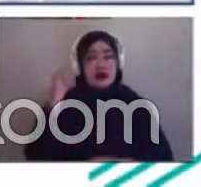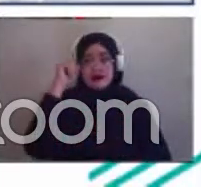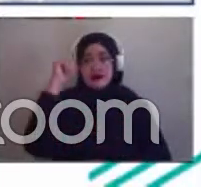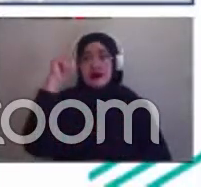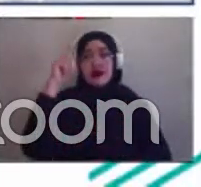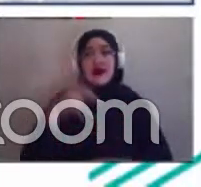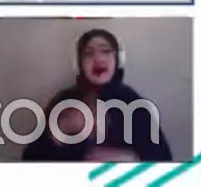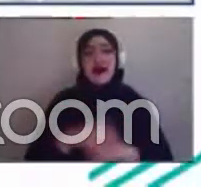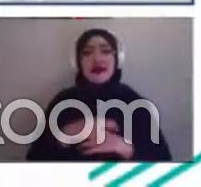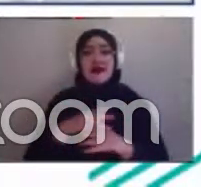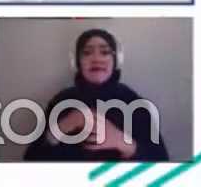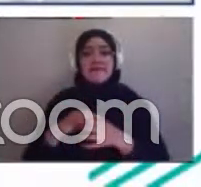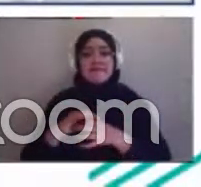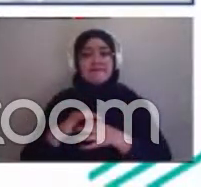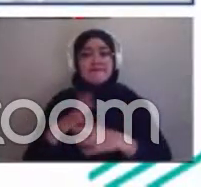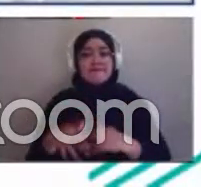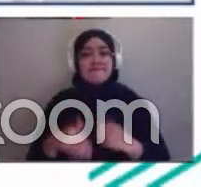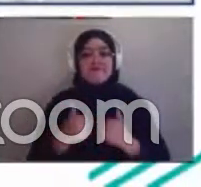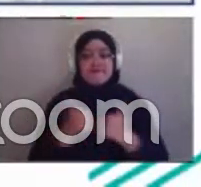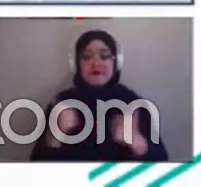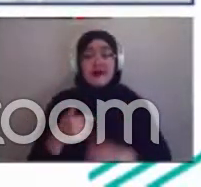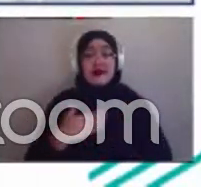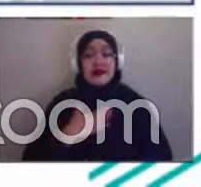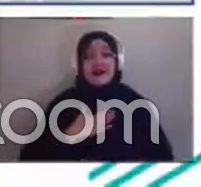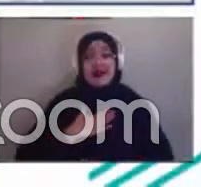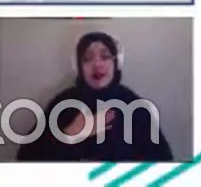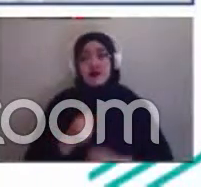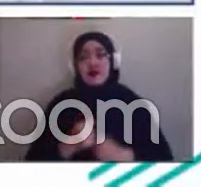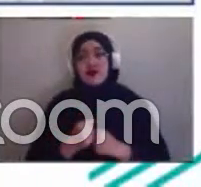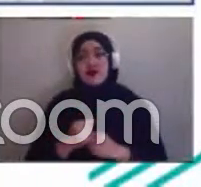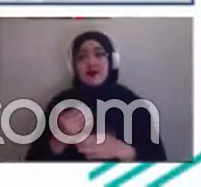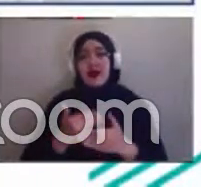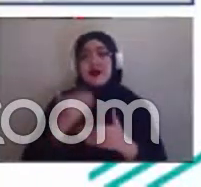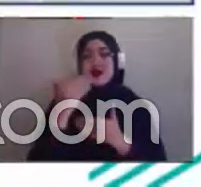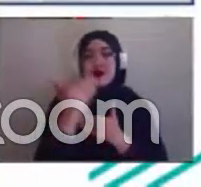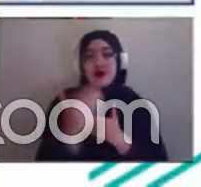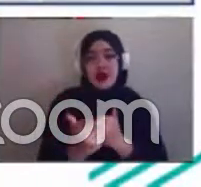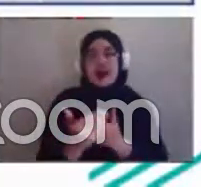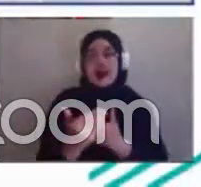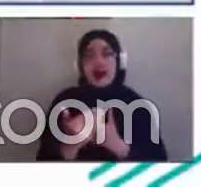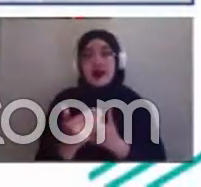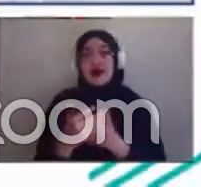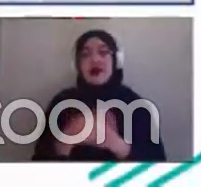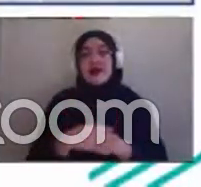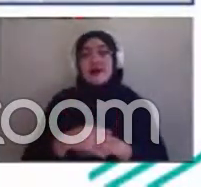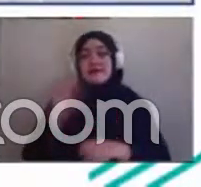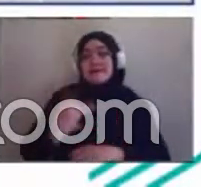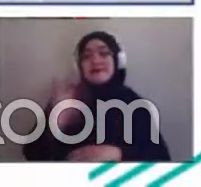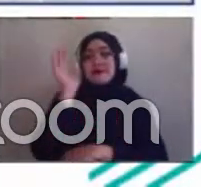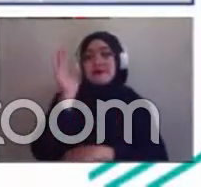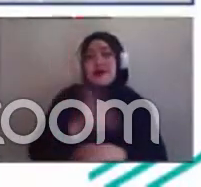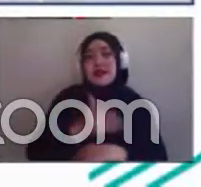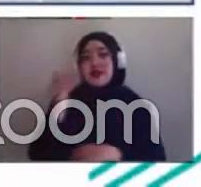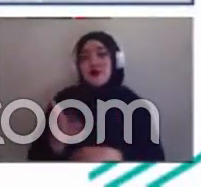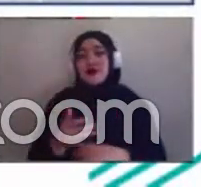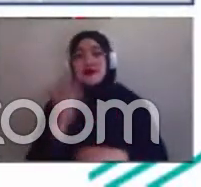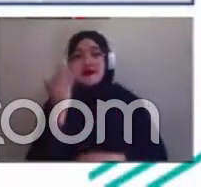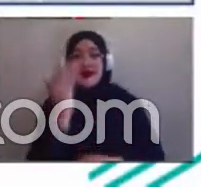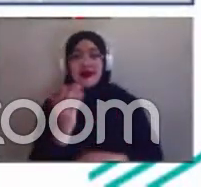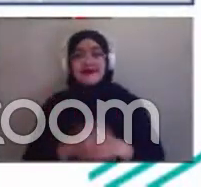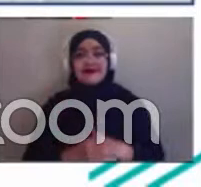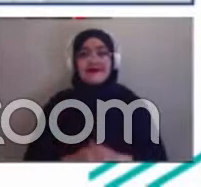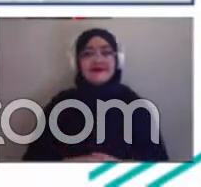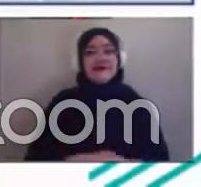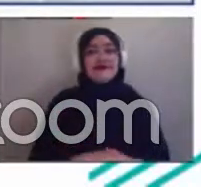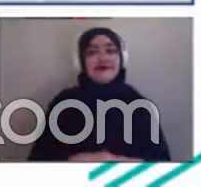komprehensif. Izinkan saya untuk melanjutkan ke pembicara berikutnya, Pak Sam. Silakan. Pembicara